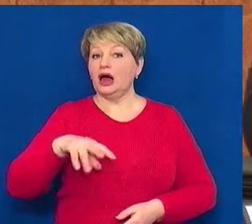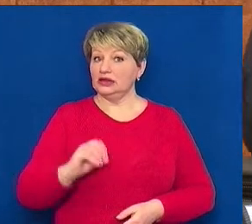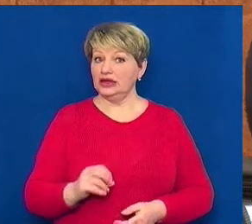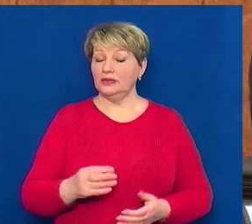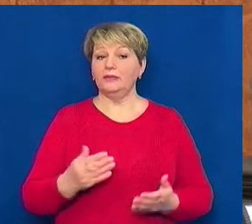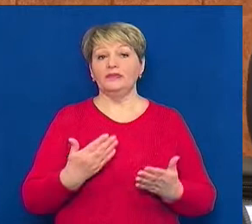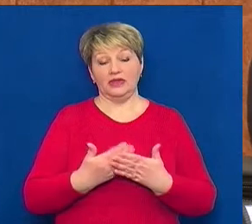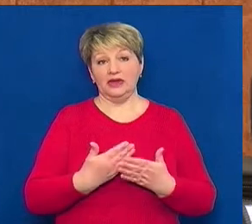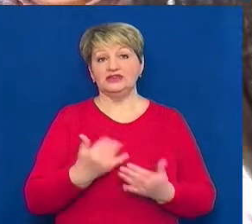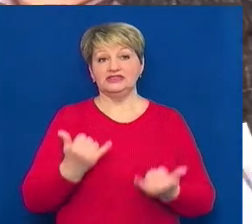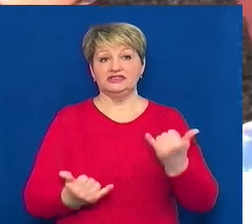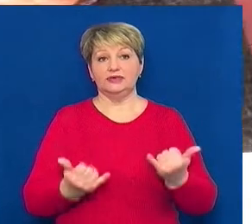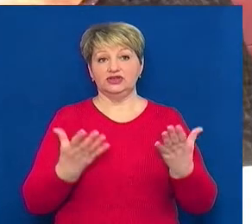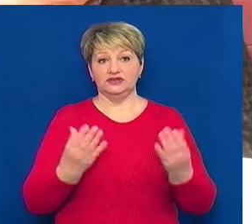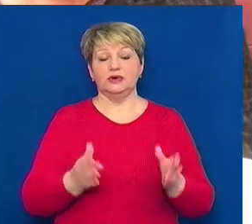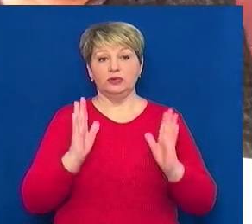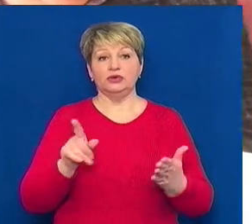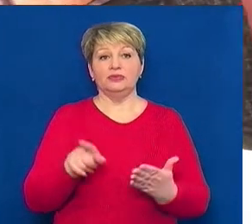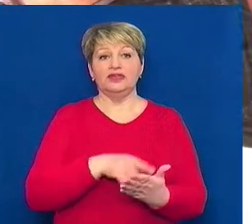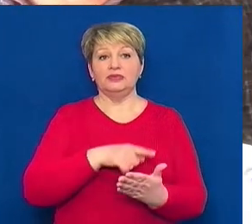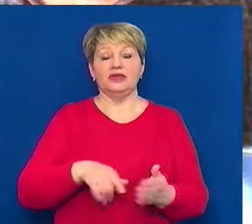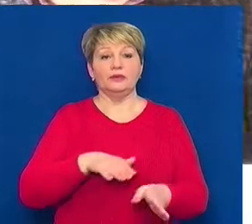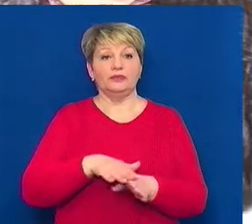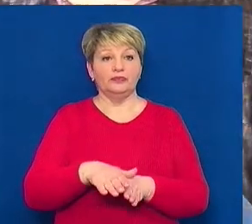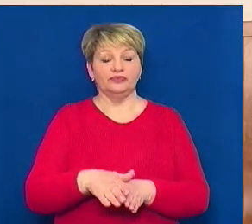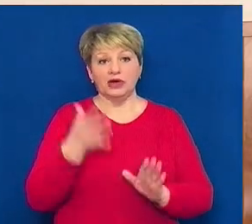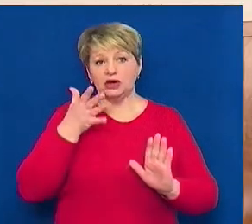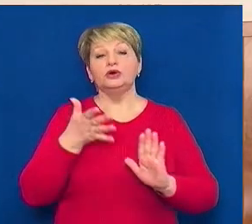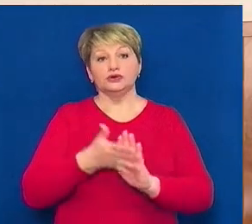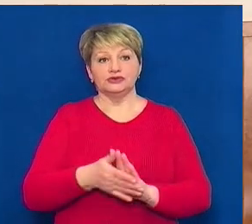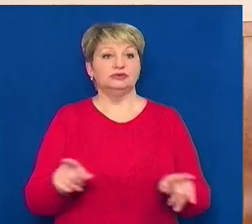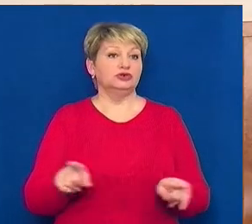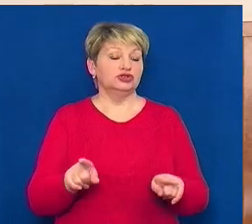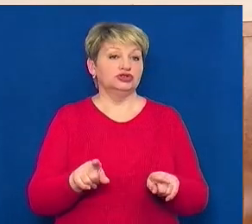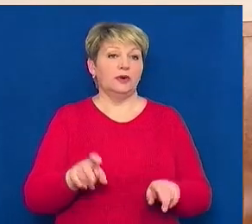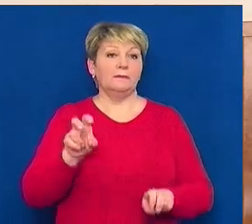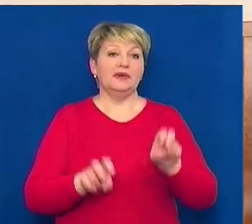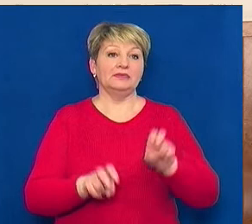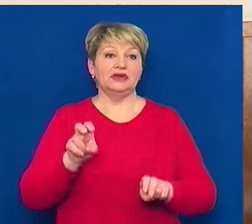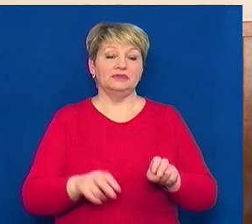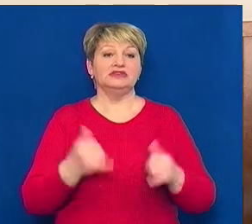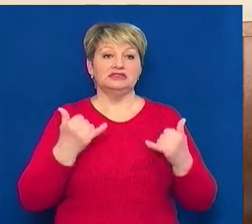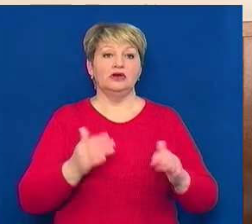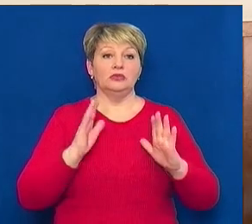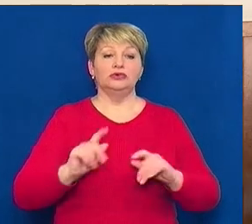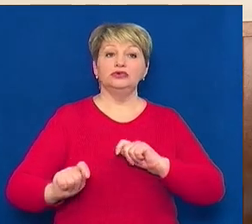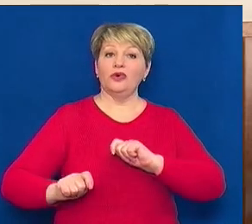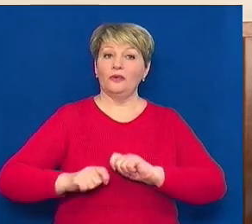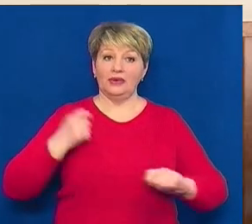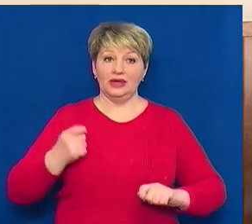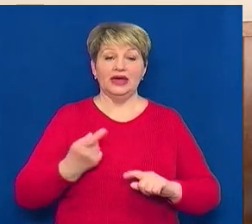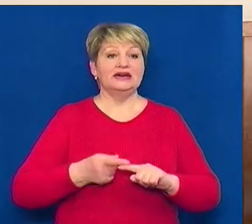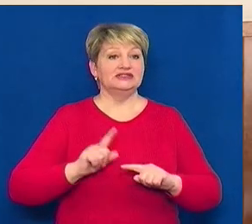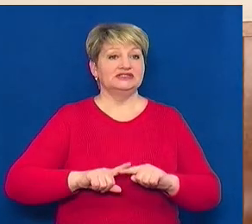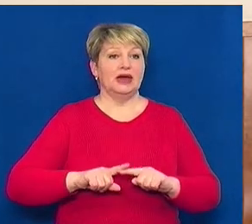сьогоднішнього дня будемо відміняти їх повністю. Я розумію, що підприємці сьогодні будуть нести збитки. Я думаю, це